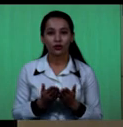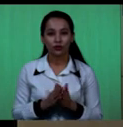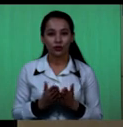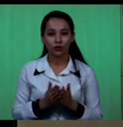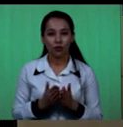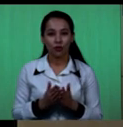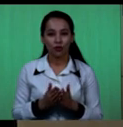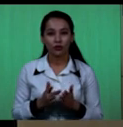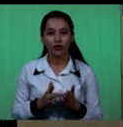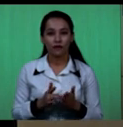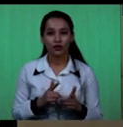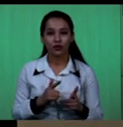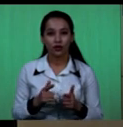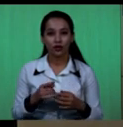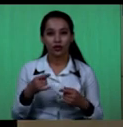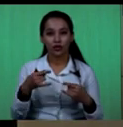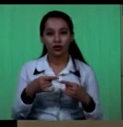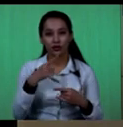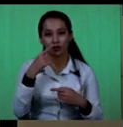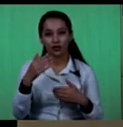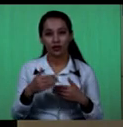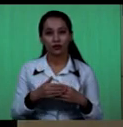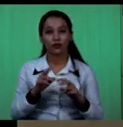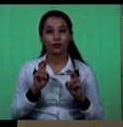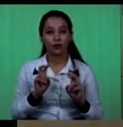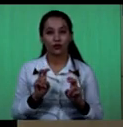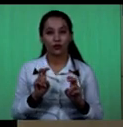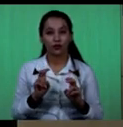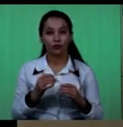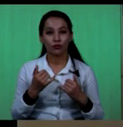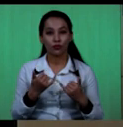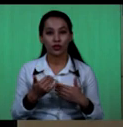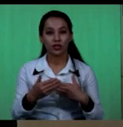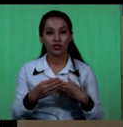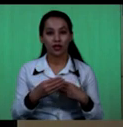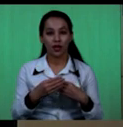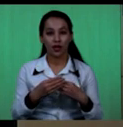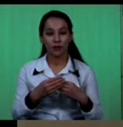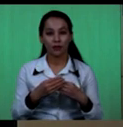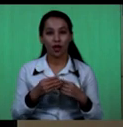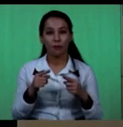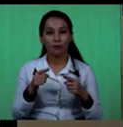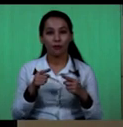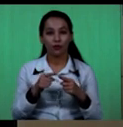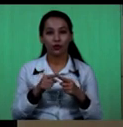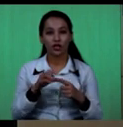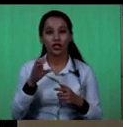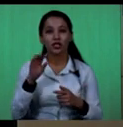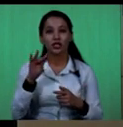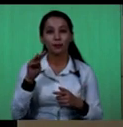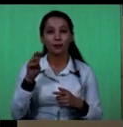qurollaringizni hozirlab, ekran qarshisiga yaqinroq joylashib oling. Bugun biz sizlar bilan burchak simmetriyasi